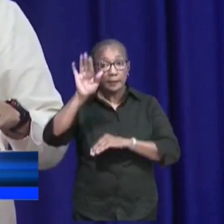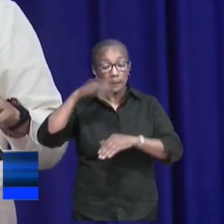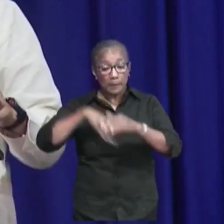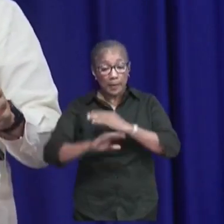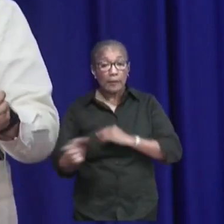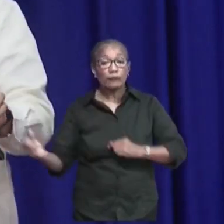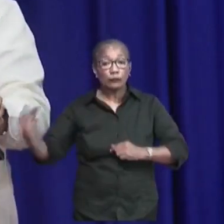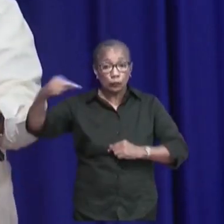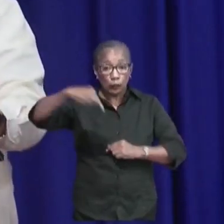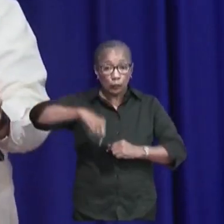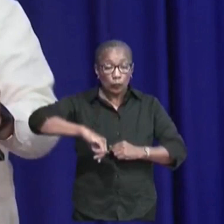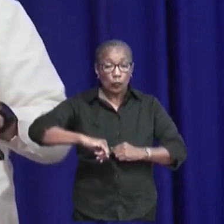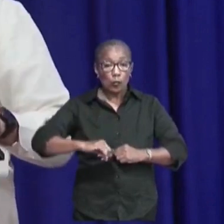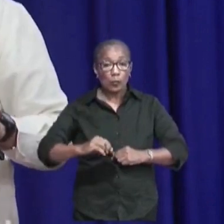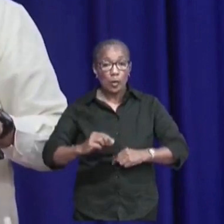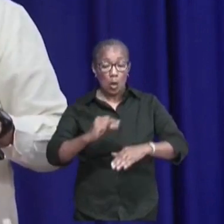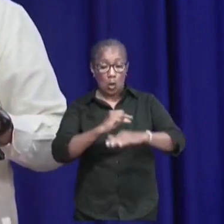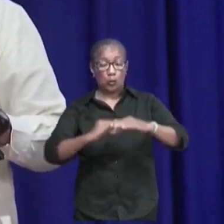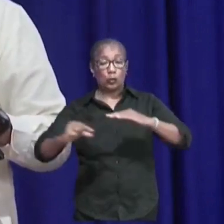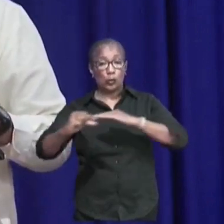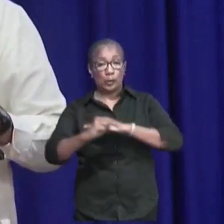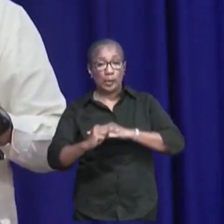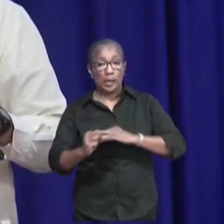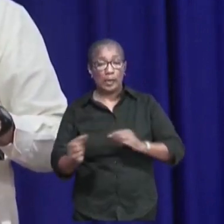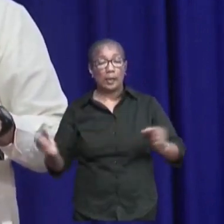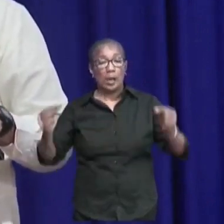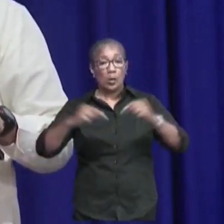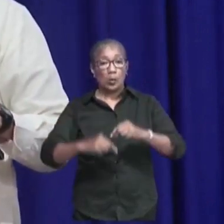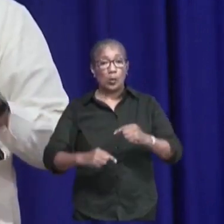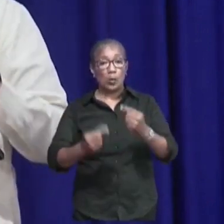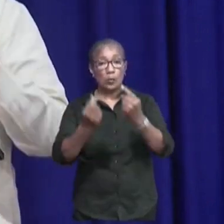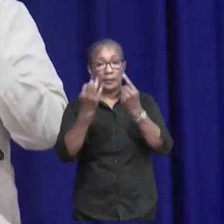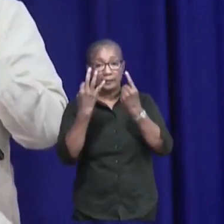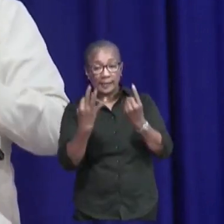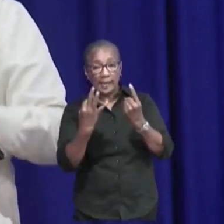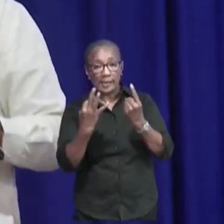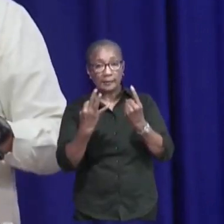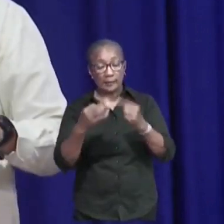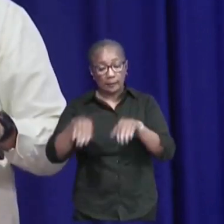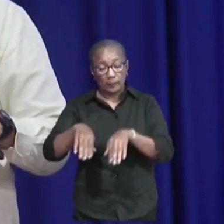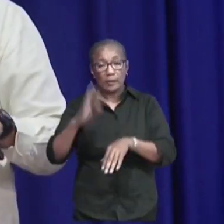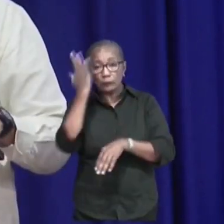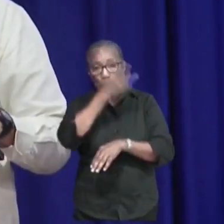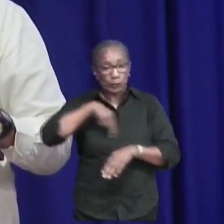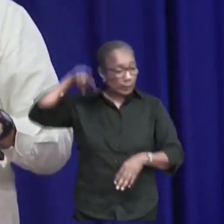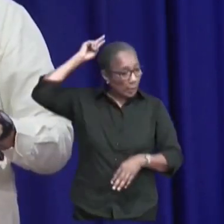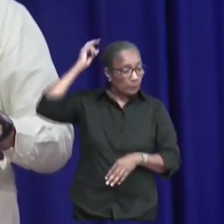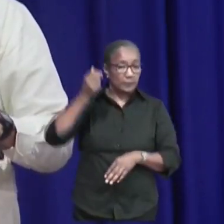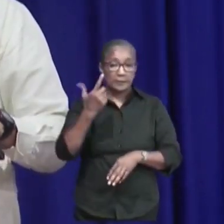teruggehaald. Uit Guyana komen er 13 gestrande Surinamers, dat is op 7 mei.